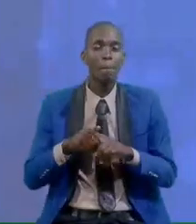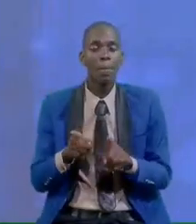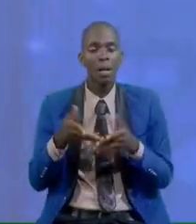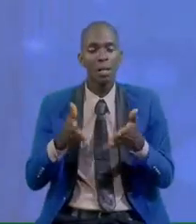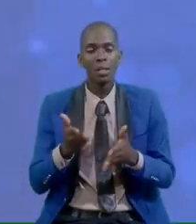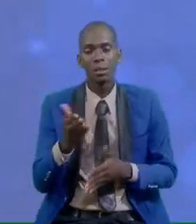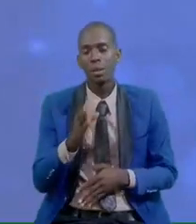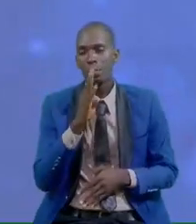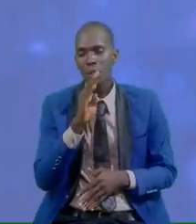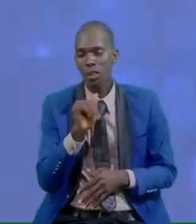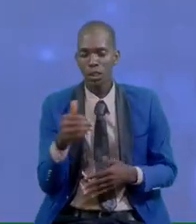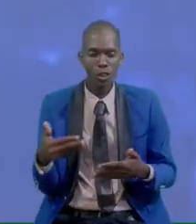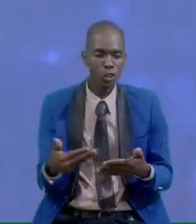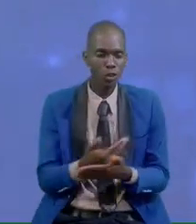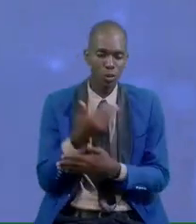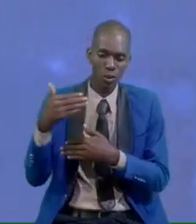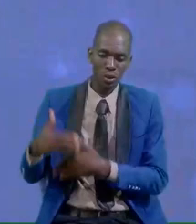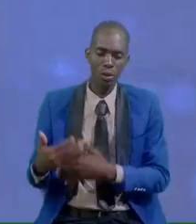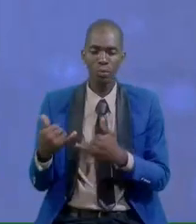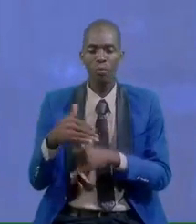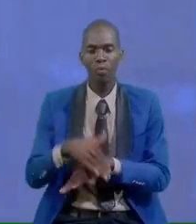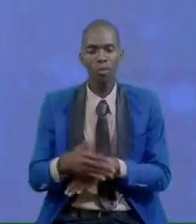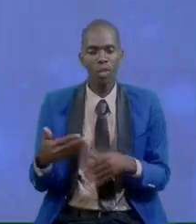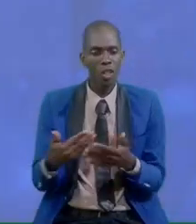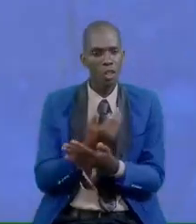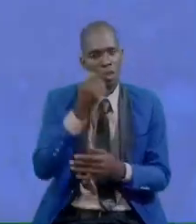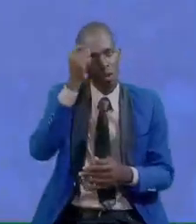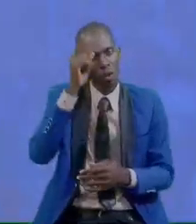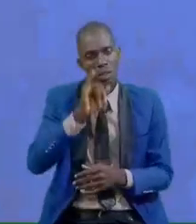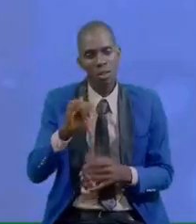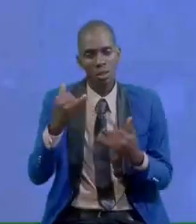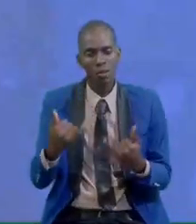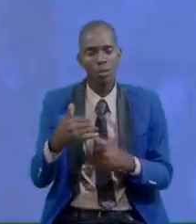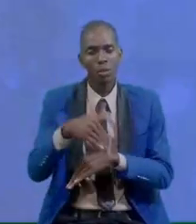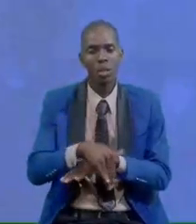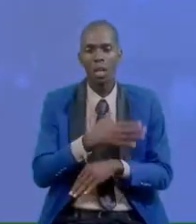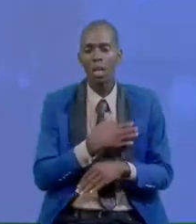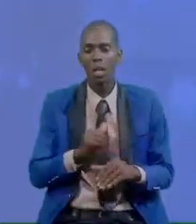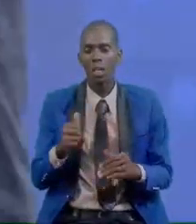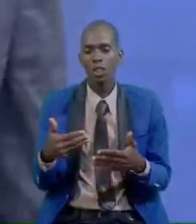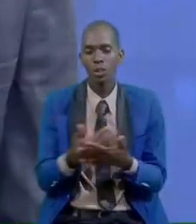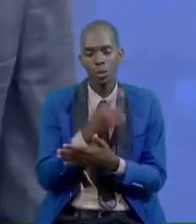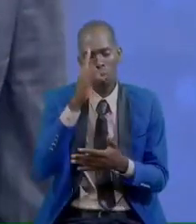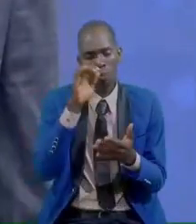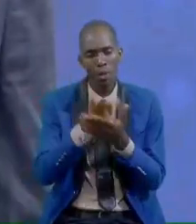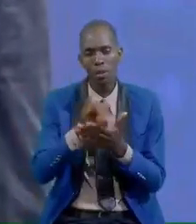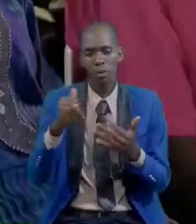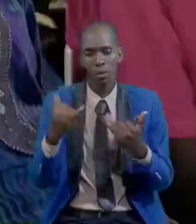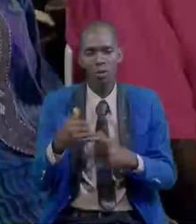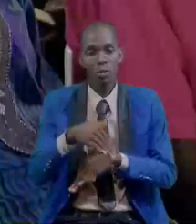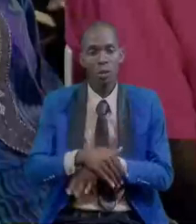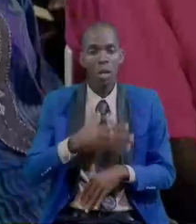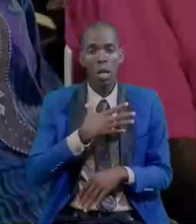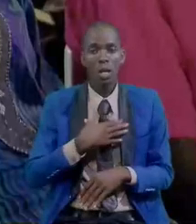donc une nouvelle vue ce soir, une nouvelle compréhension ce soir, et une nouvelle foi ce soir, et tu